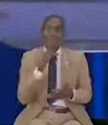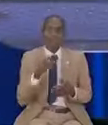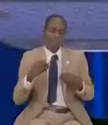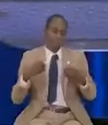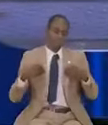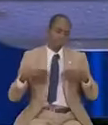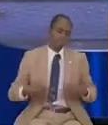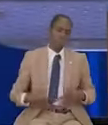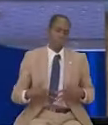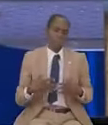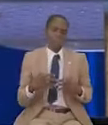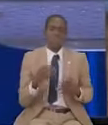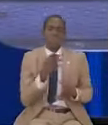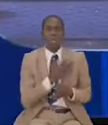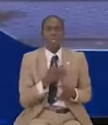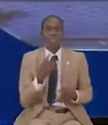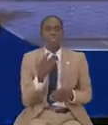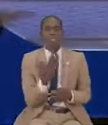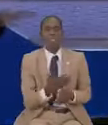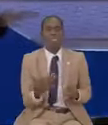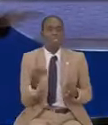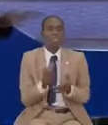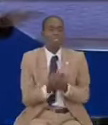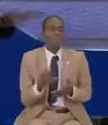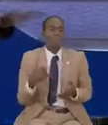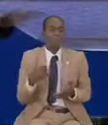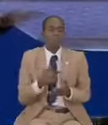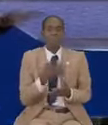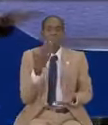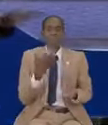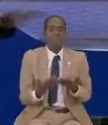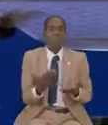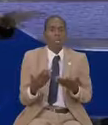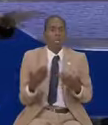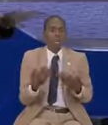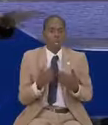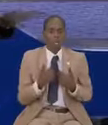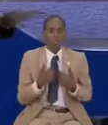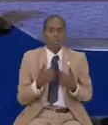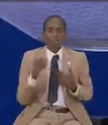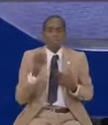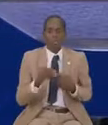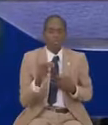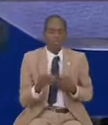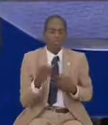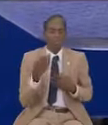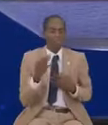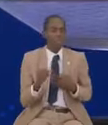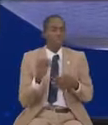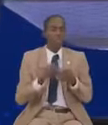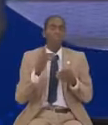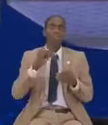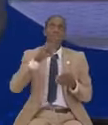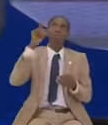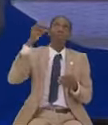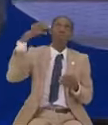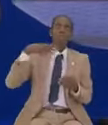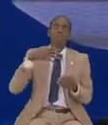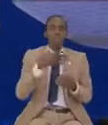qu'à l'époque comme somme perplexe les choses je vais juste qu'ils doivent arriver au soleil à la lune et leur